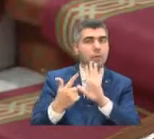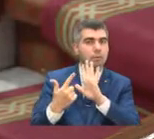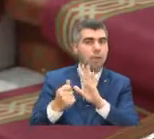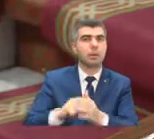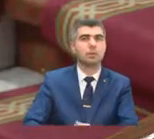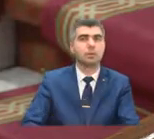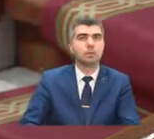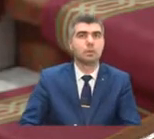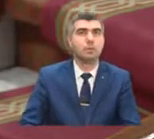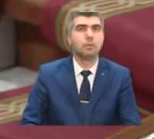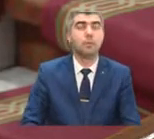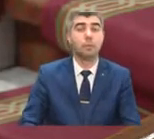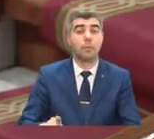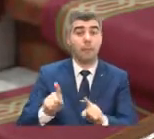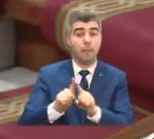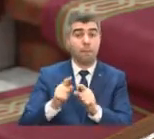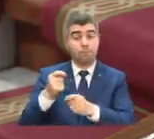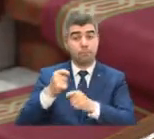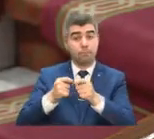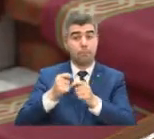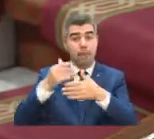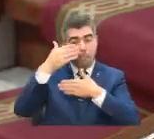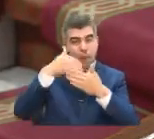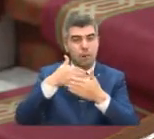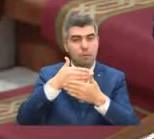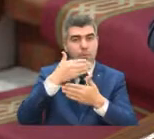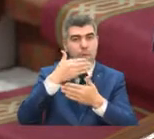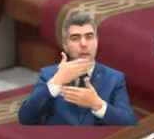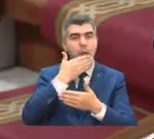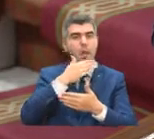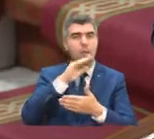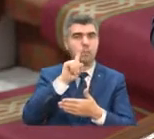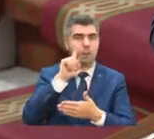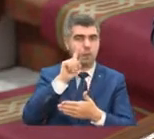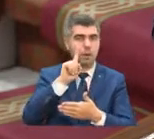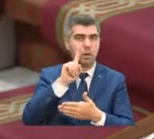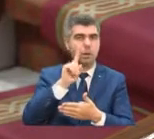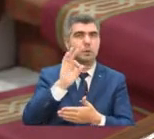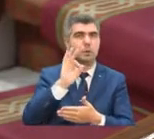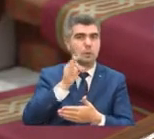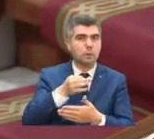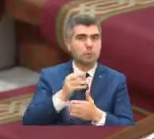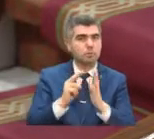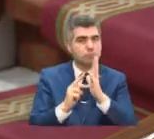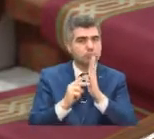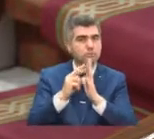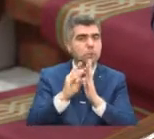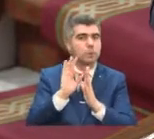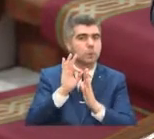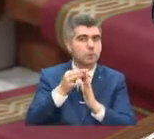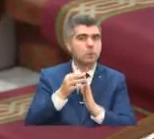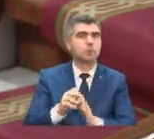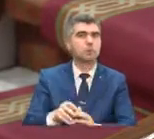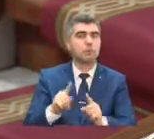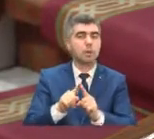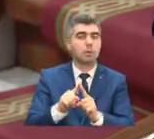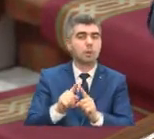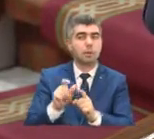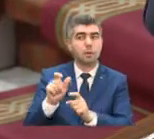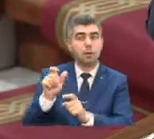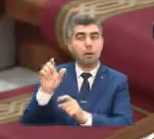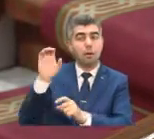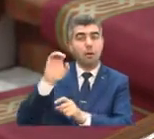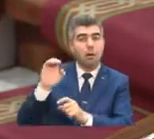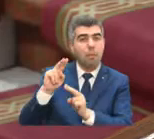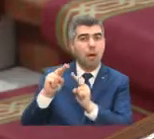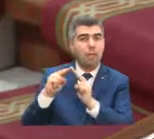2017. إذن الاستثمار في بلادنا الحمد لله غادي بواحد الوتيرة، عنده وتيرة مهمة، والمستثمرين الأجانب عندهم